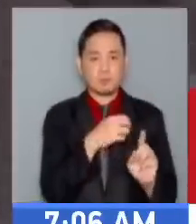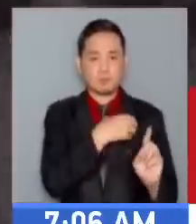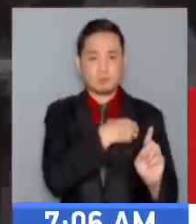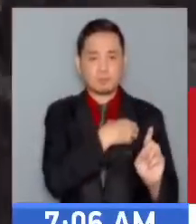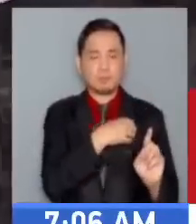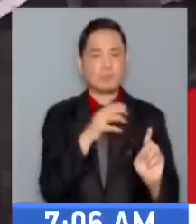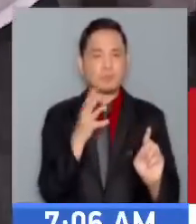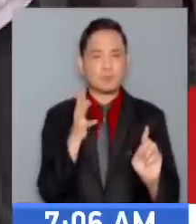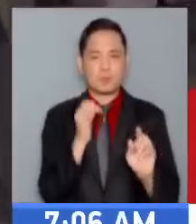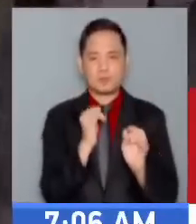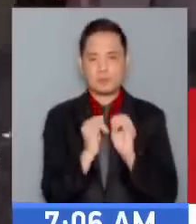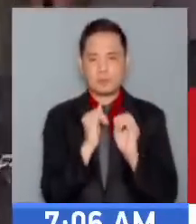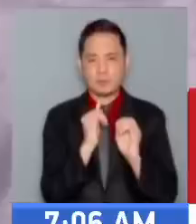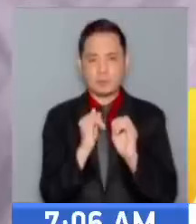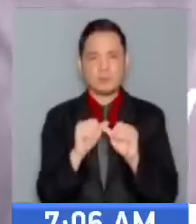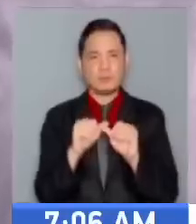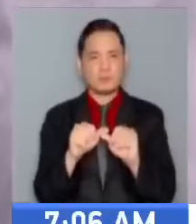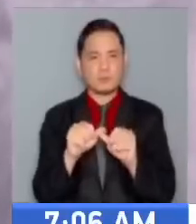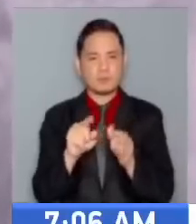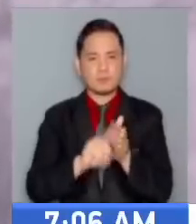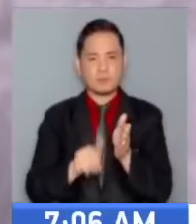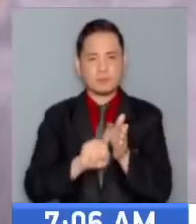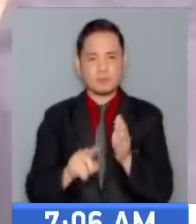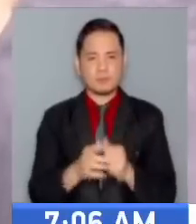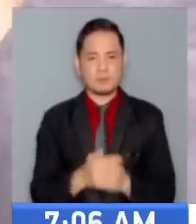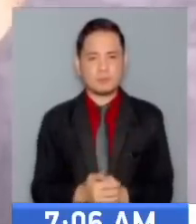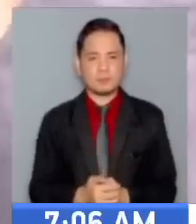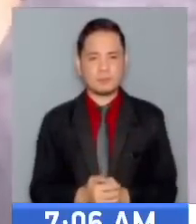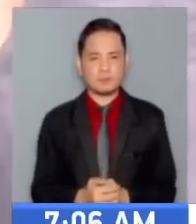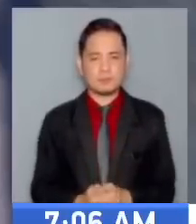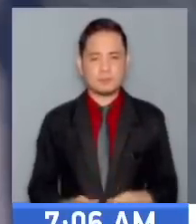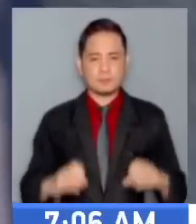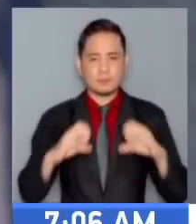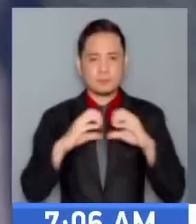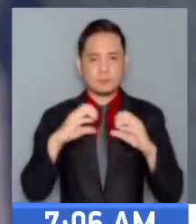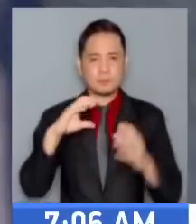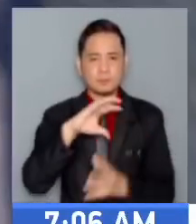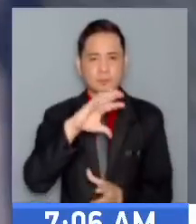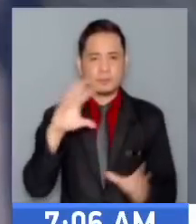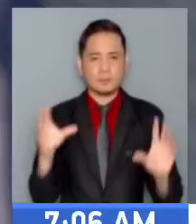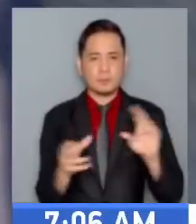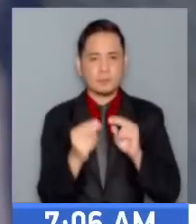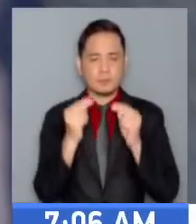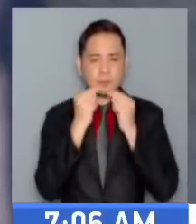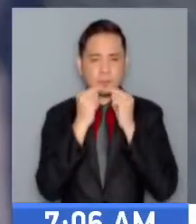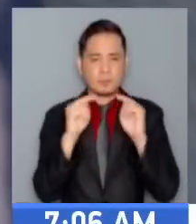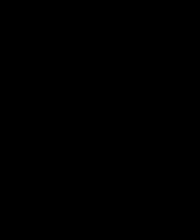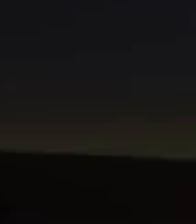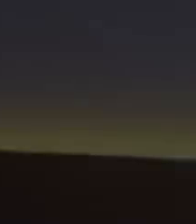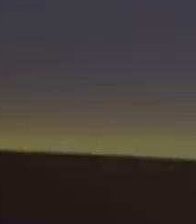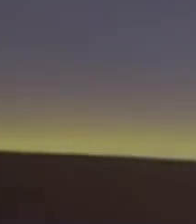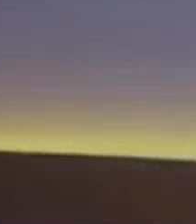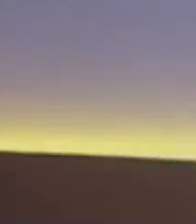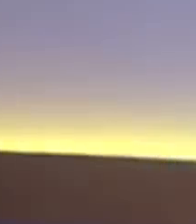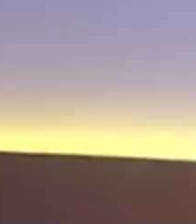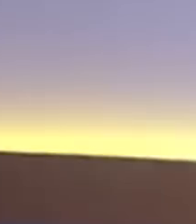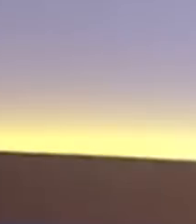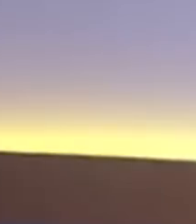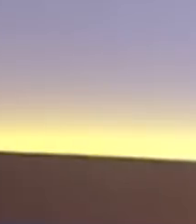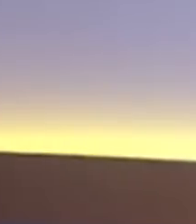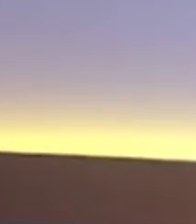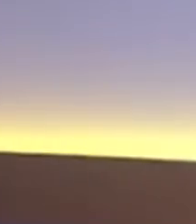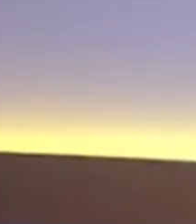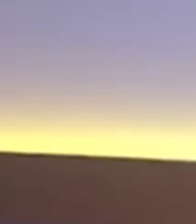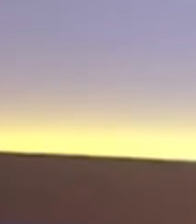sa krimen. Ito ang unang balita sa Muntinlupa. Darlene Kai para sa GMA Integrated News. Kapuso, mauna ka sa